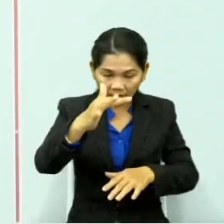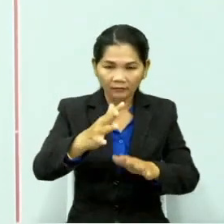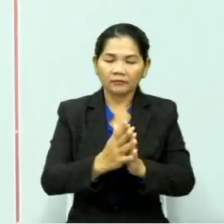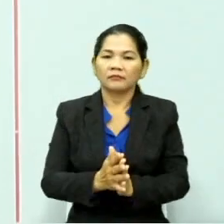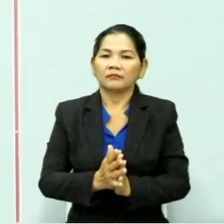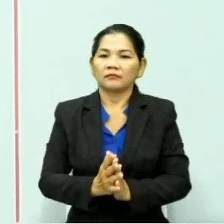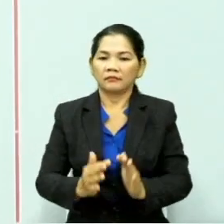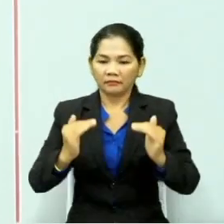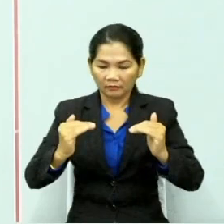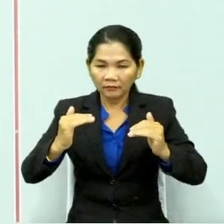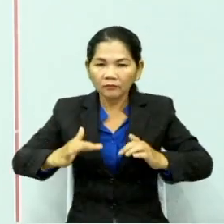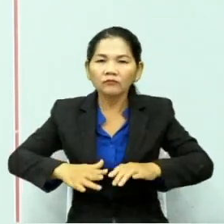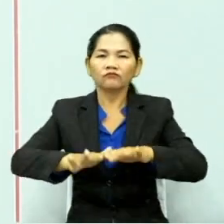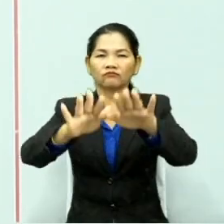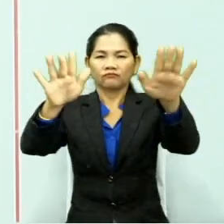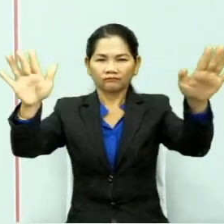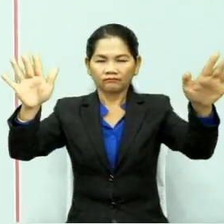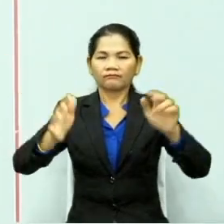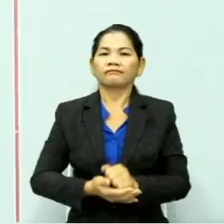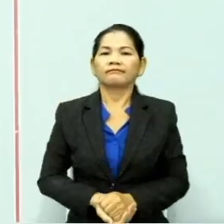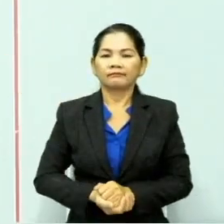liệt xăm thần phốt